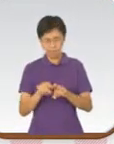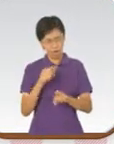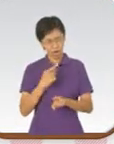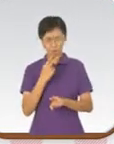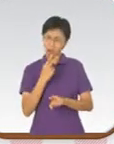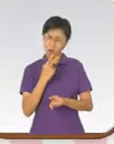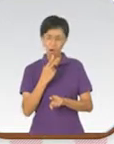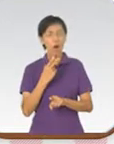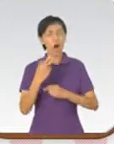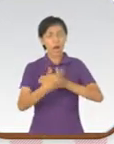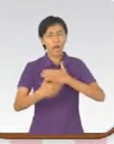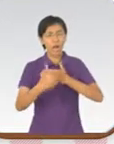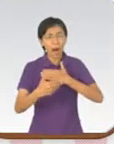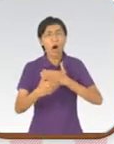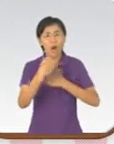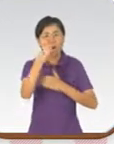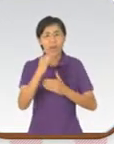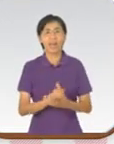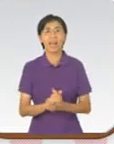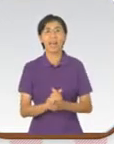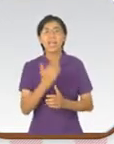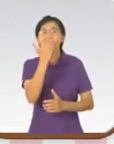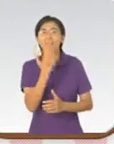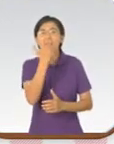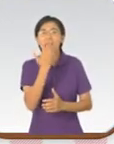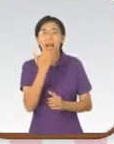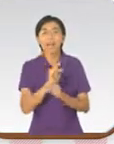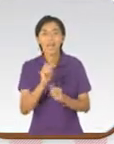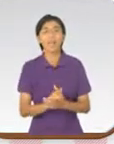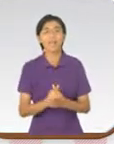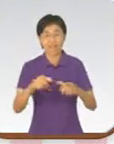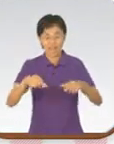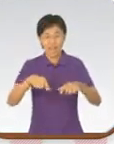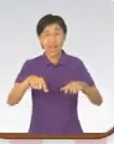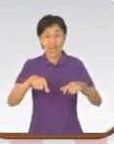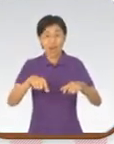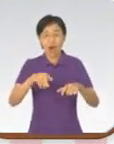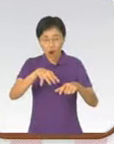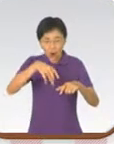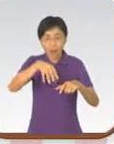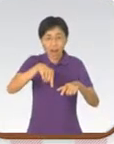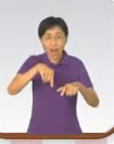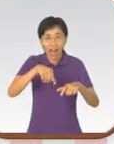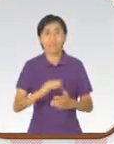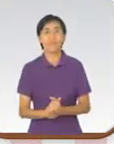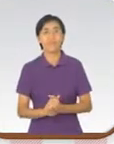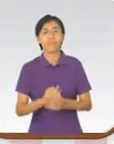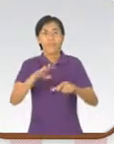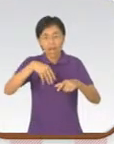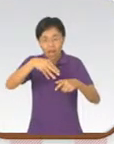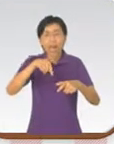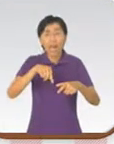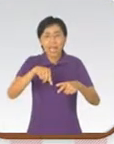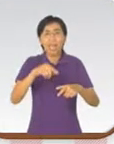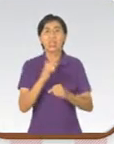งเผือกนะคะแต่ว่าเราจะทำลักษณะเหมือนที่เขาเรียกว่าเค้กมองบลังมองบลังนี่จะเป็นเค้กที่โดยปกติแล้วเขา